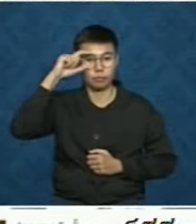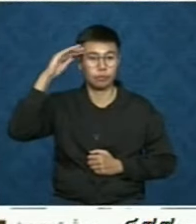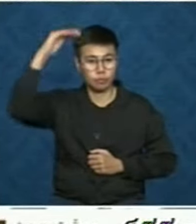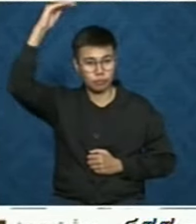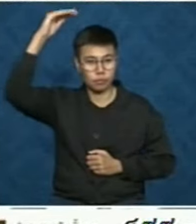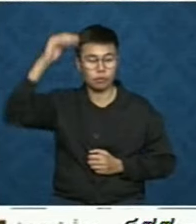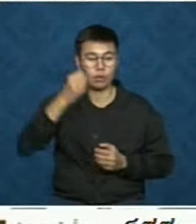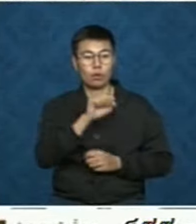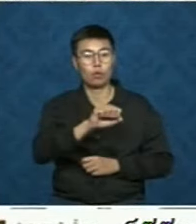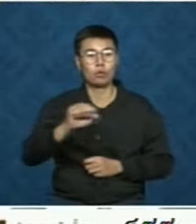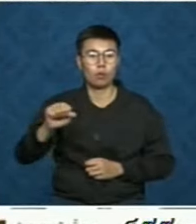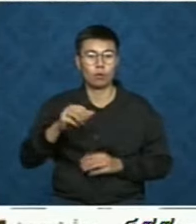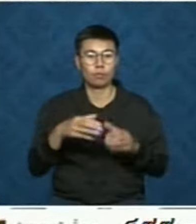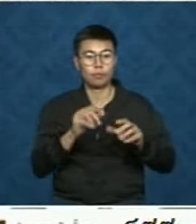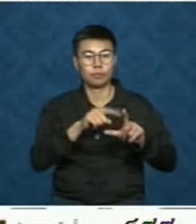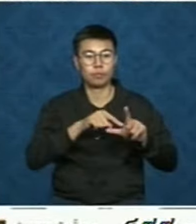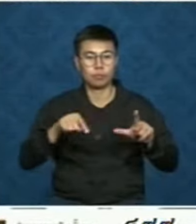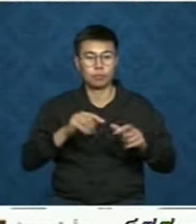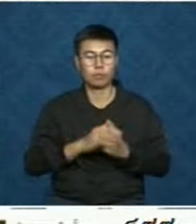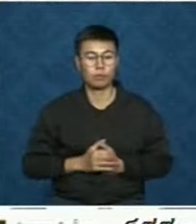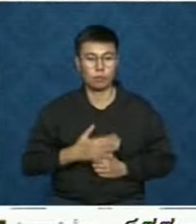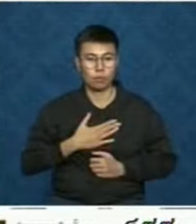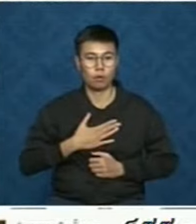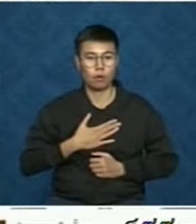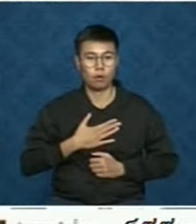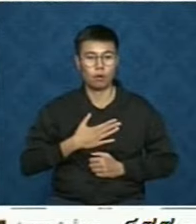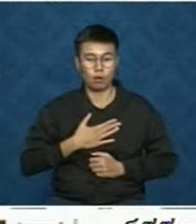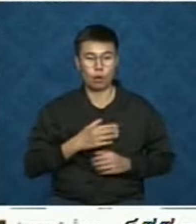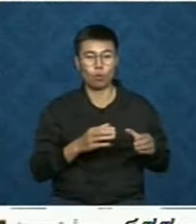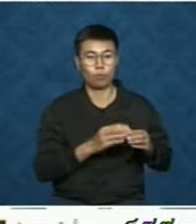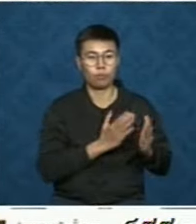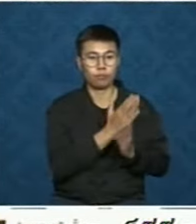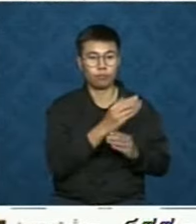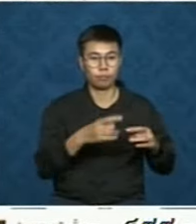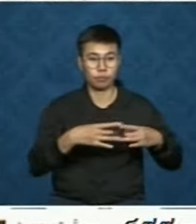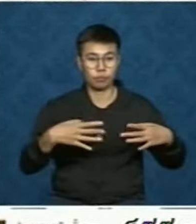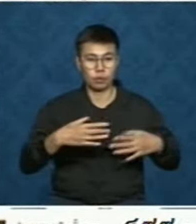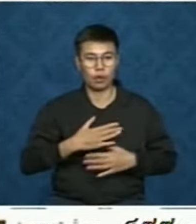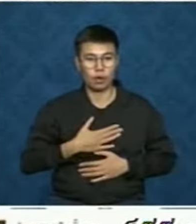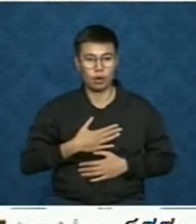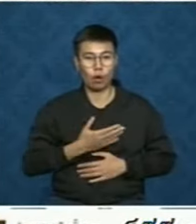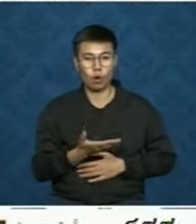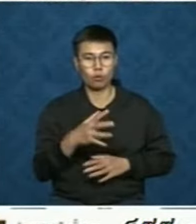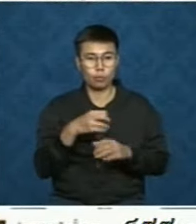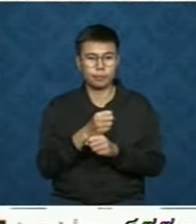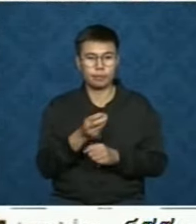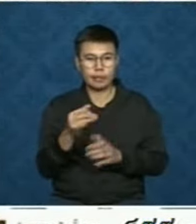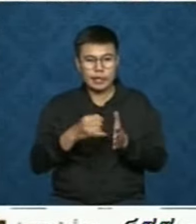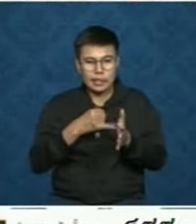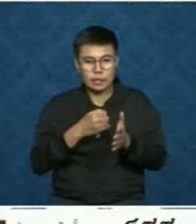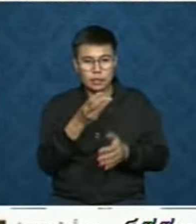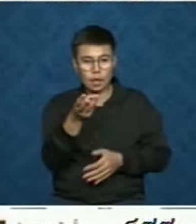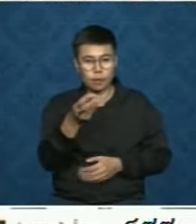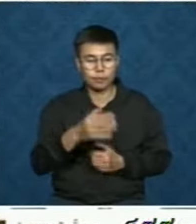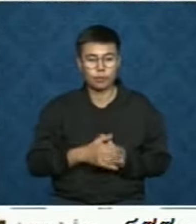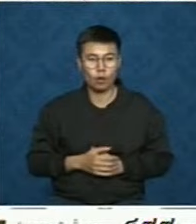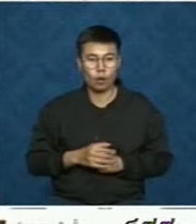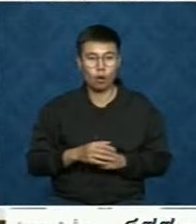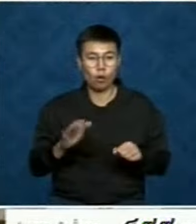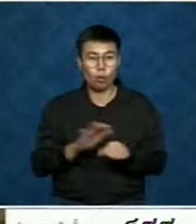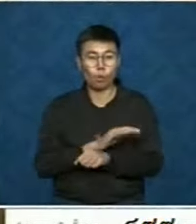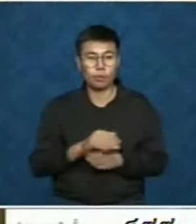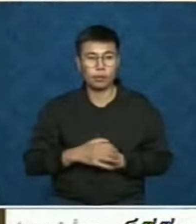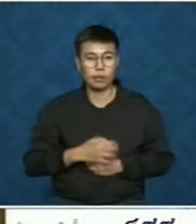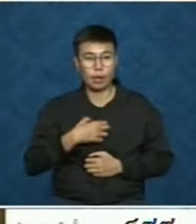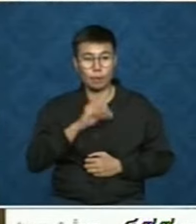ราษฎรบัญชีรายชื่อก้าวไกลครับในฐานะวิปฝ่ายค้านครับเอ่อสั้นๆนิดเดียวครับท่านประธานเพื่อเพิ่มเติมให้ครบถ้วนนะครับ